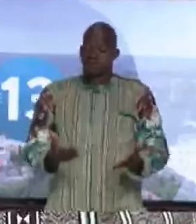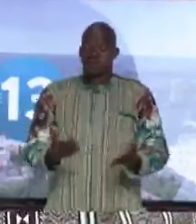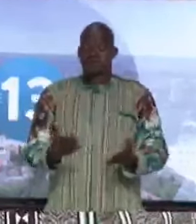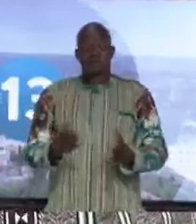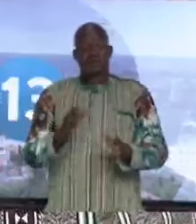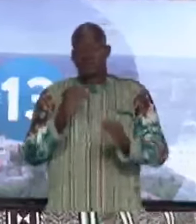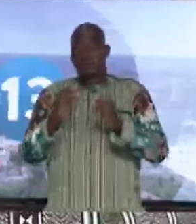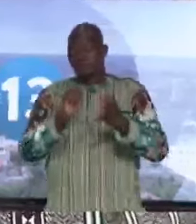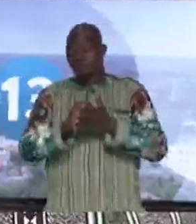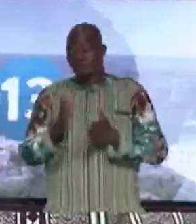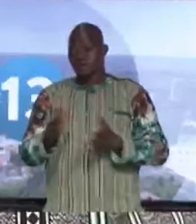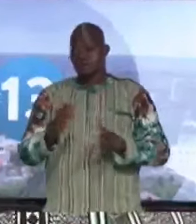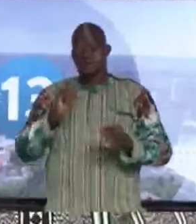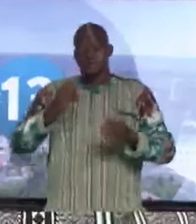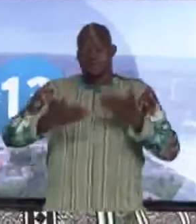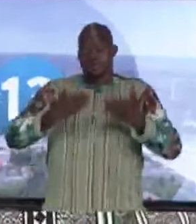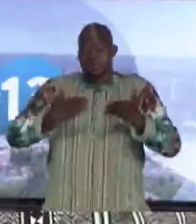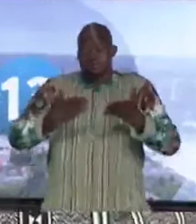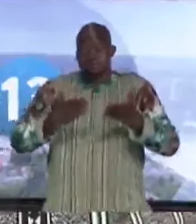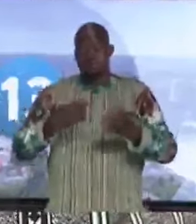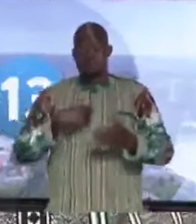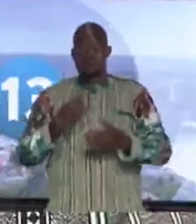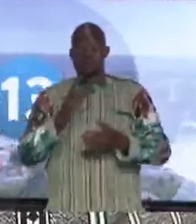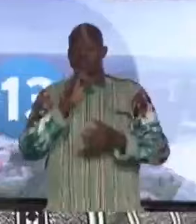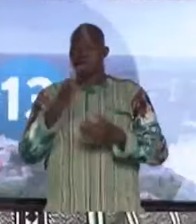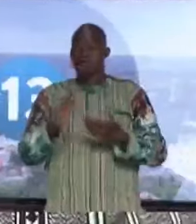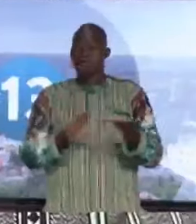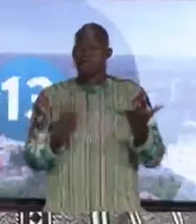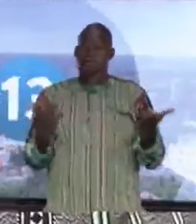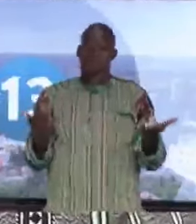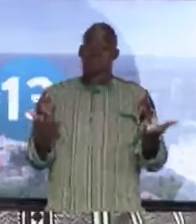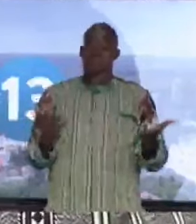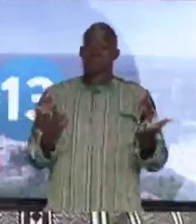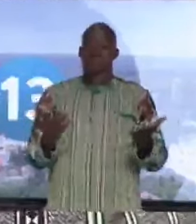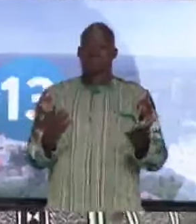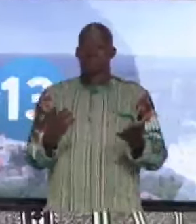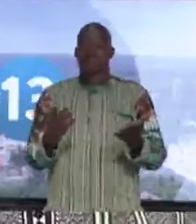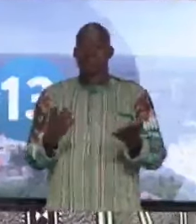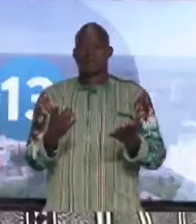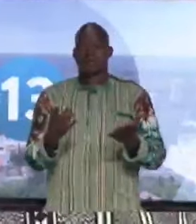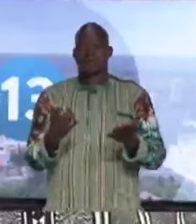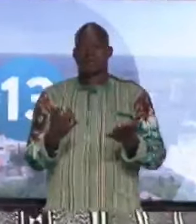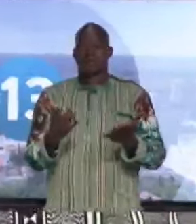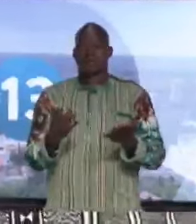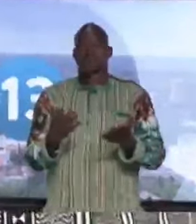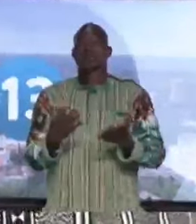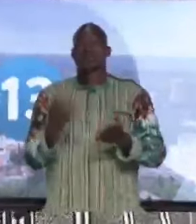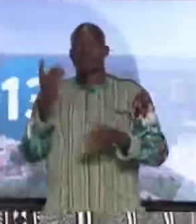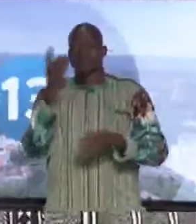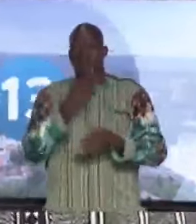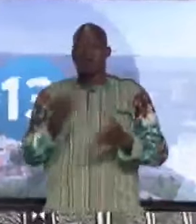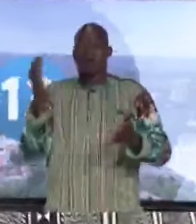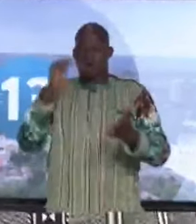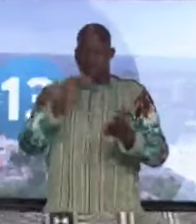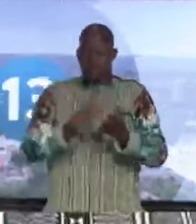ça. Et peut-être que, bon, vous n'allez même pas me connaître. Vous n'allez même pas me croiser. Voilà, donc encore une